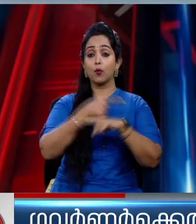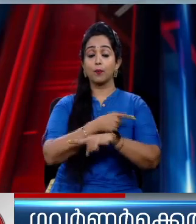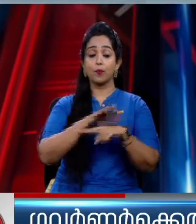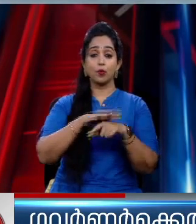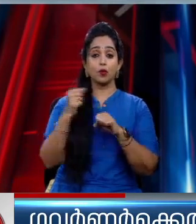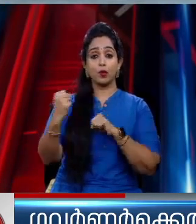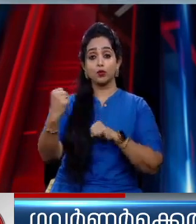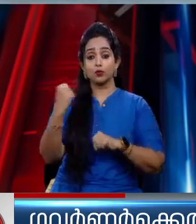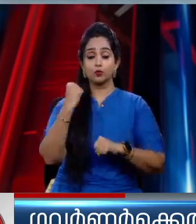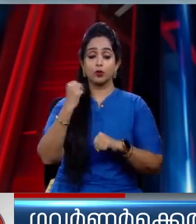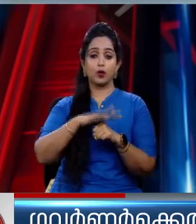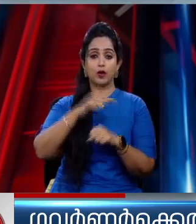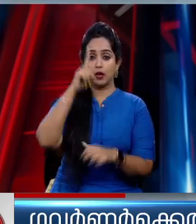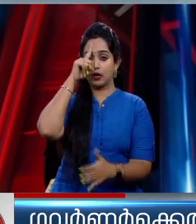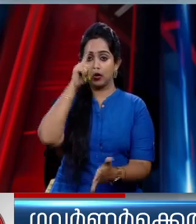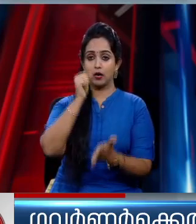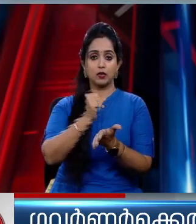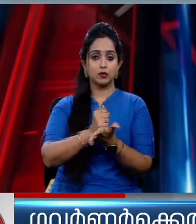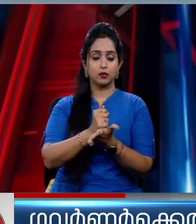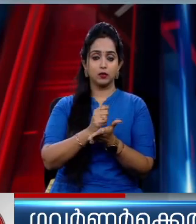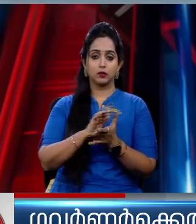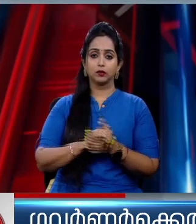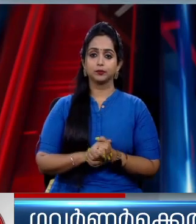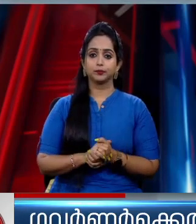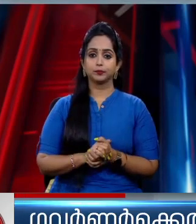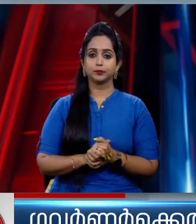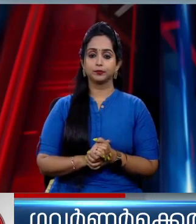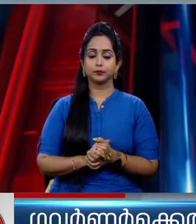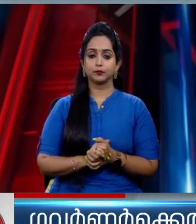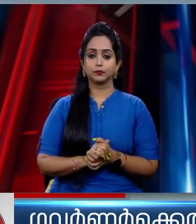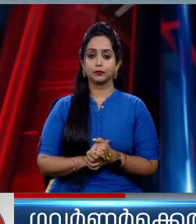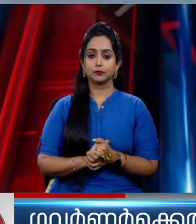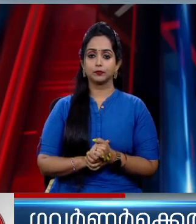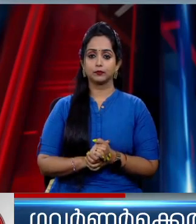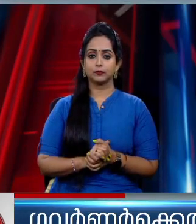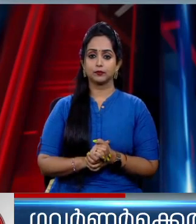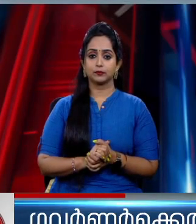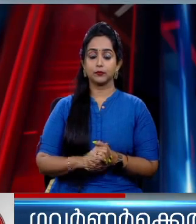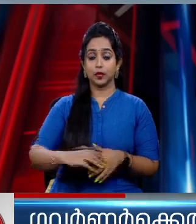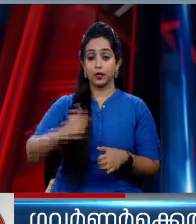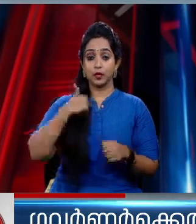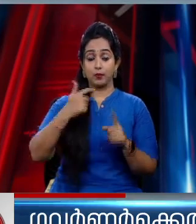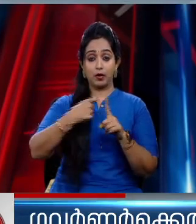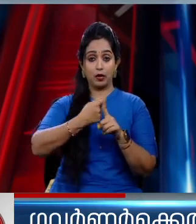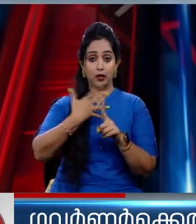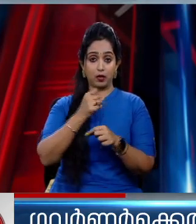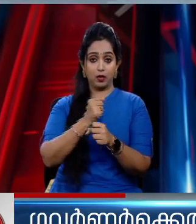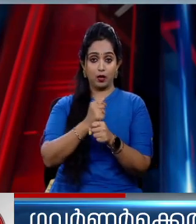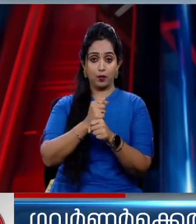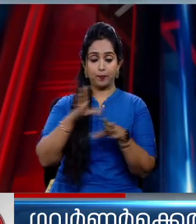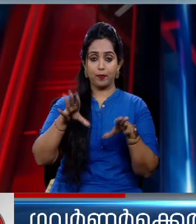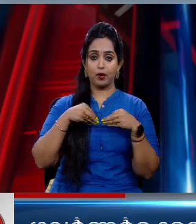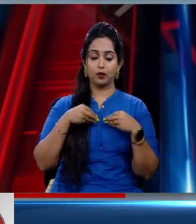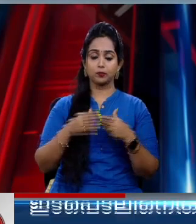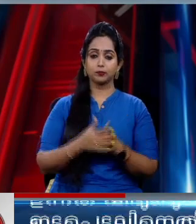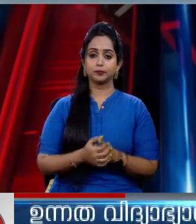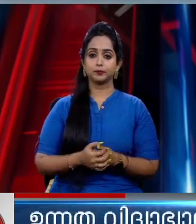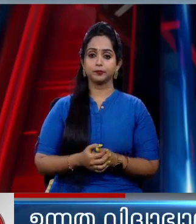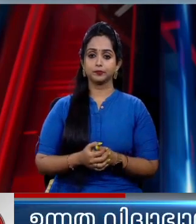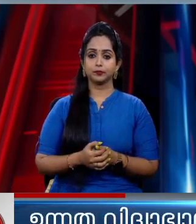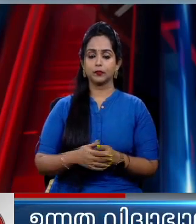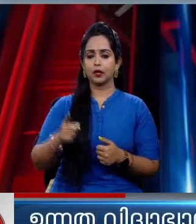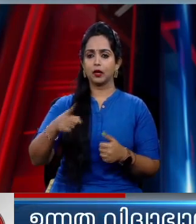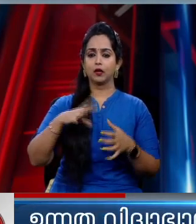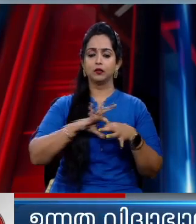ശക്തമായ നിലപാടാണ് നമ്മുടെ സംസ്ഥാനം സ്വീകരിക്കുന്നത്.